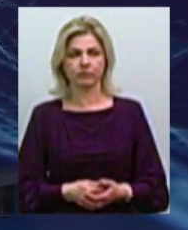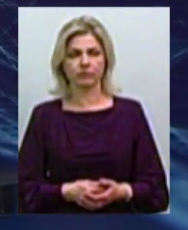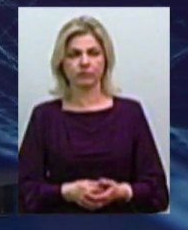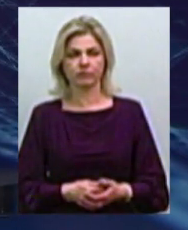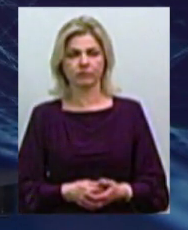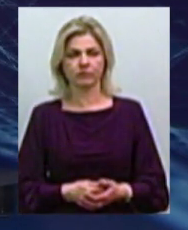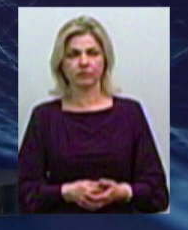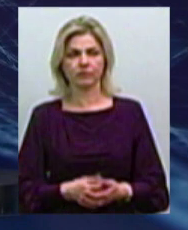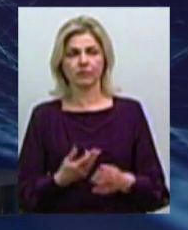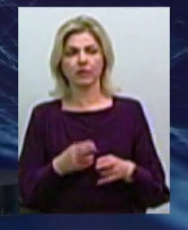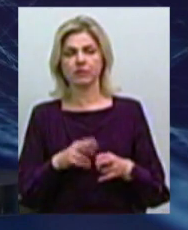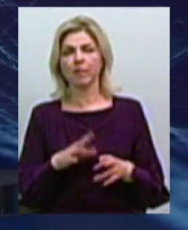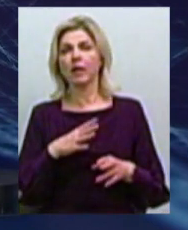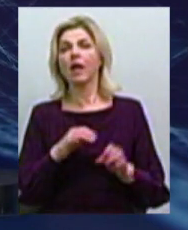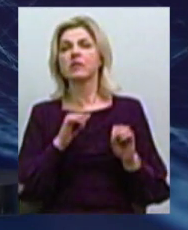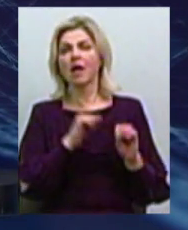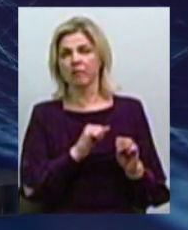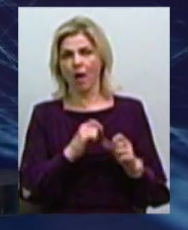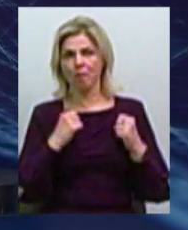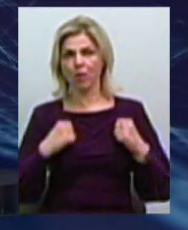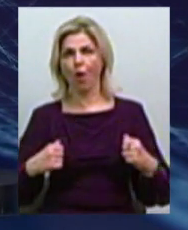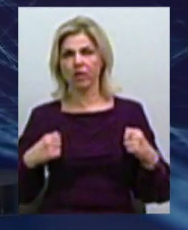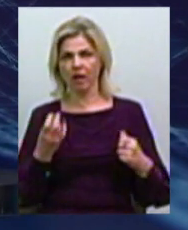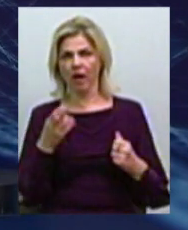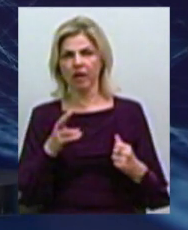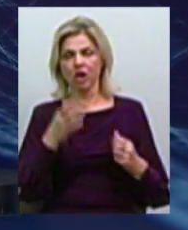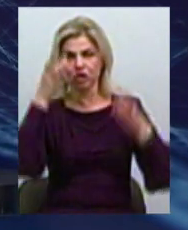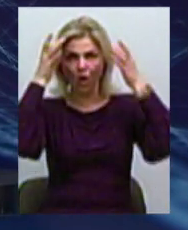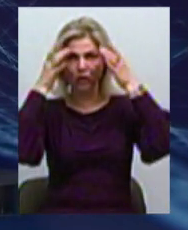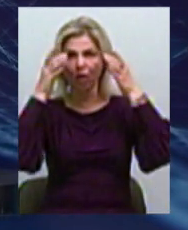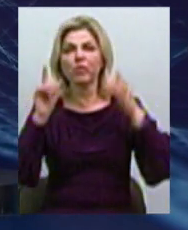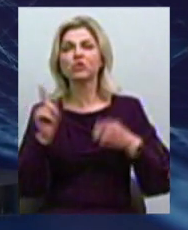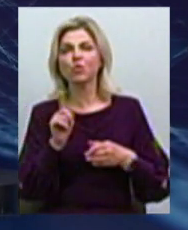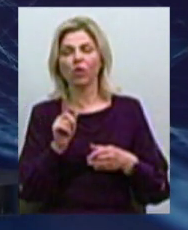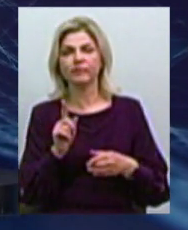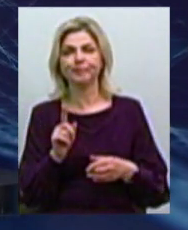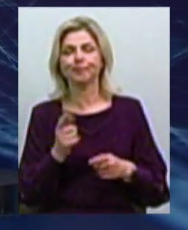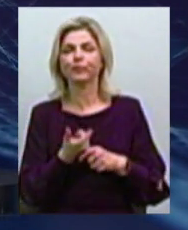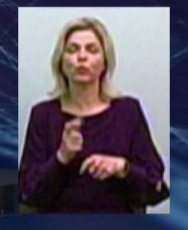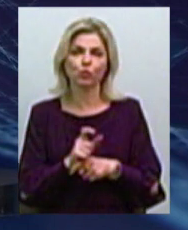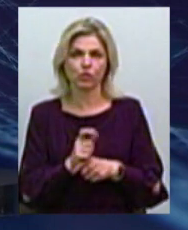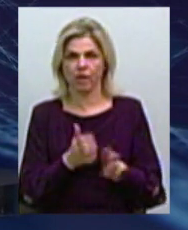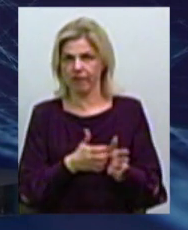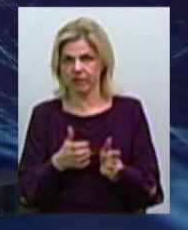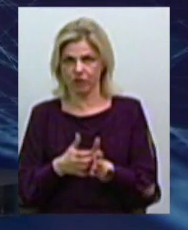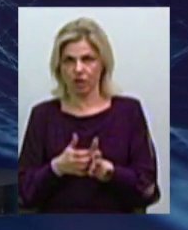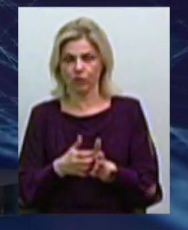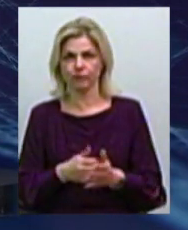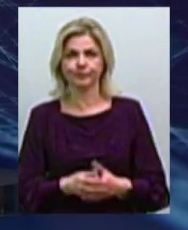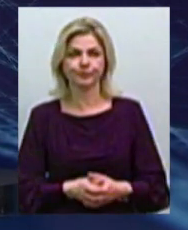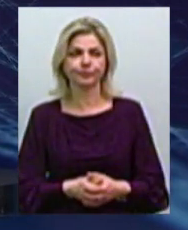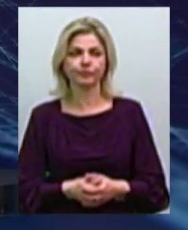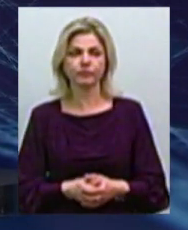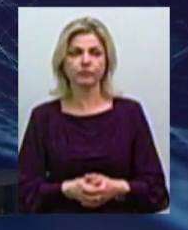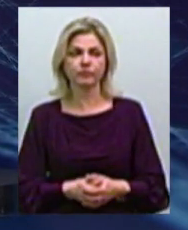були засоби захисту. Це була броня, це були шоломи. Це те, чого дуже-дуже сильно не вистачало. І те,